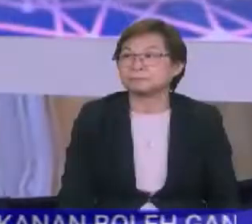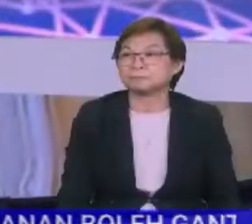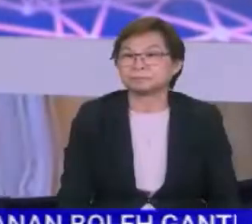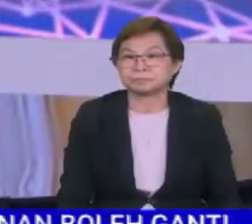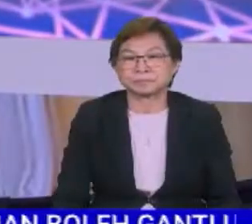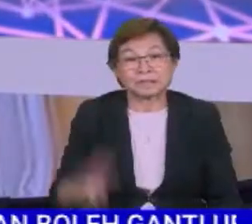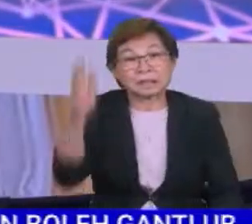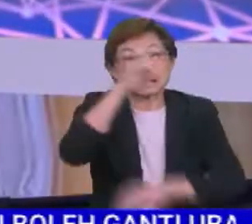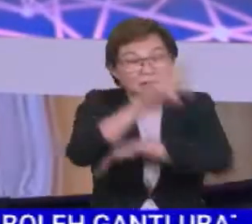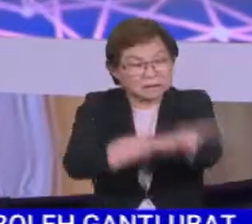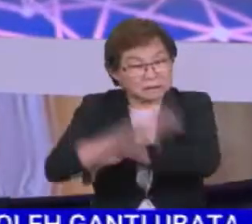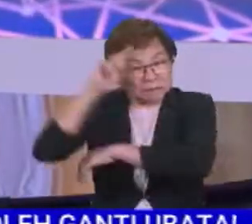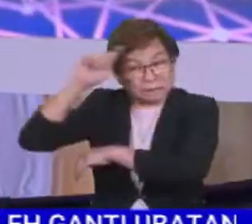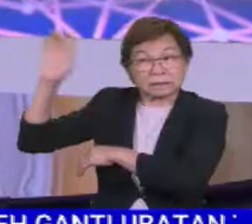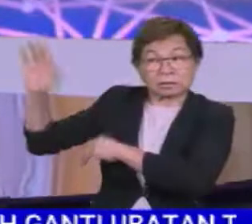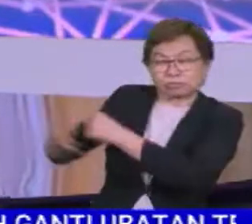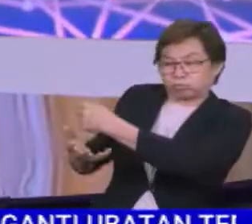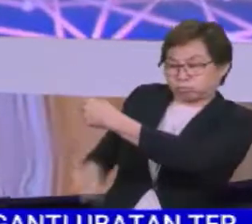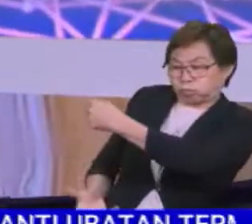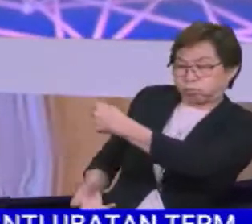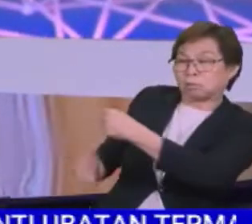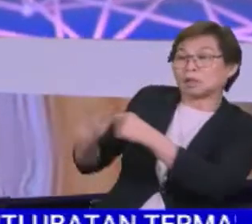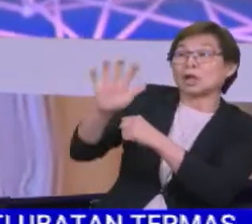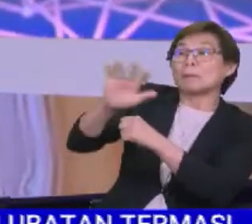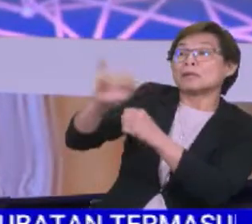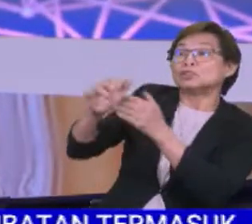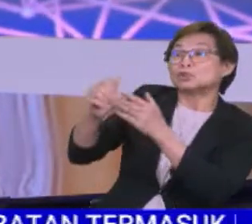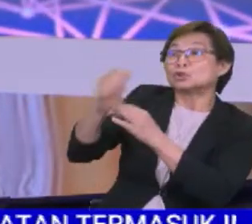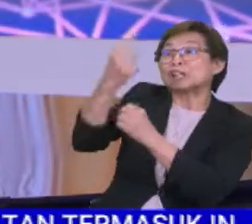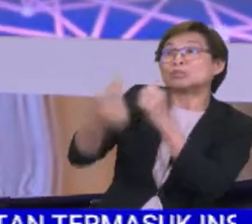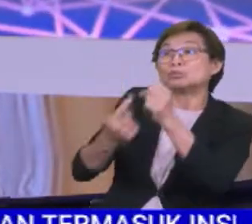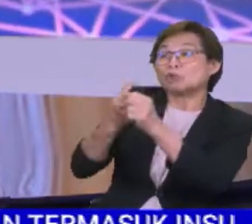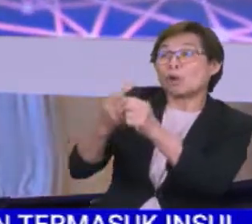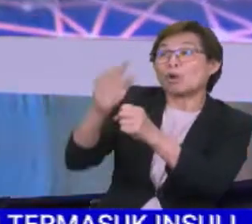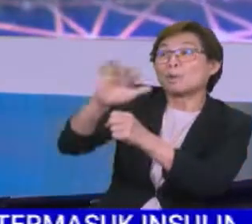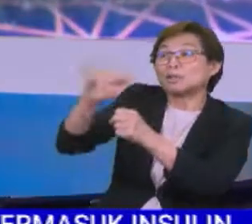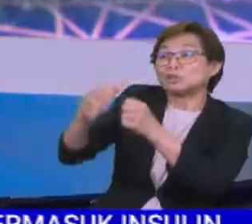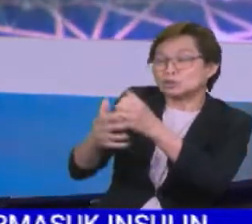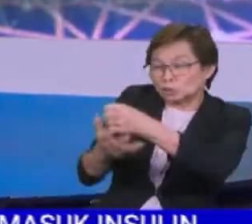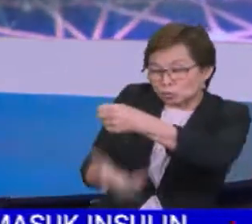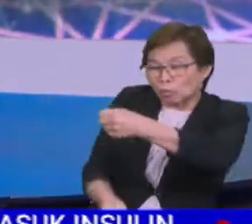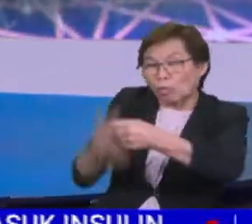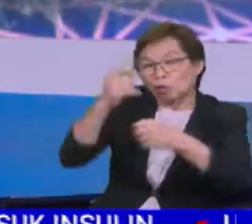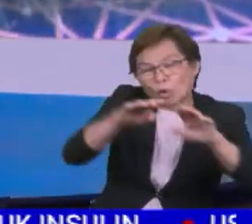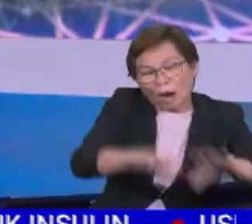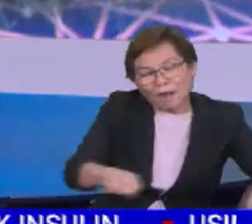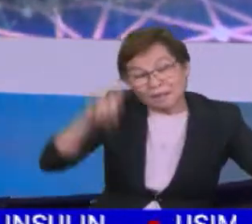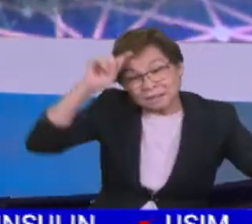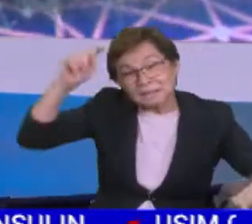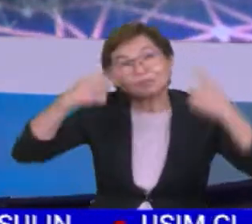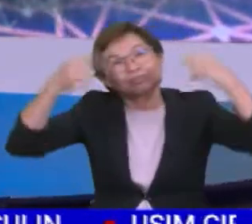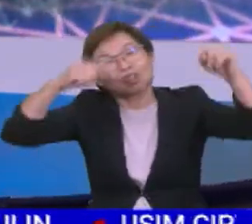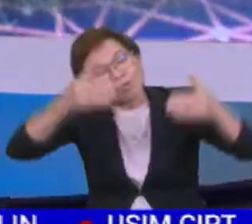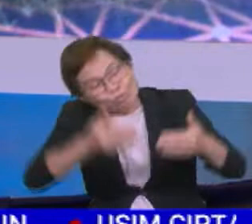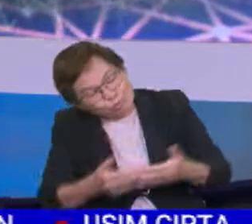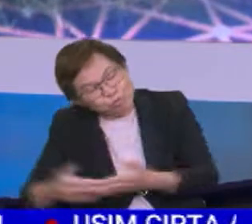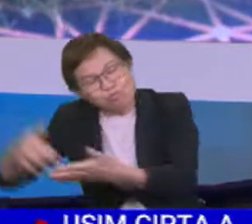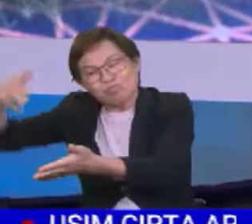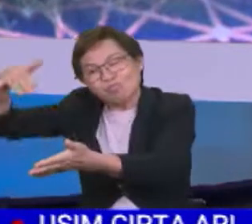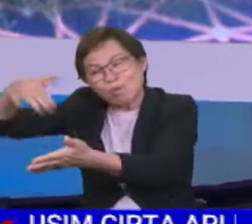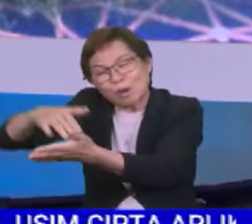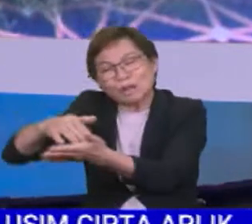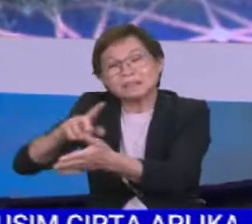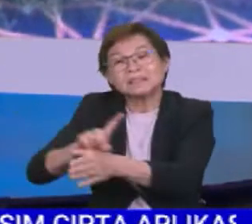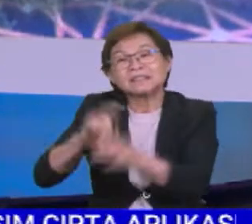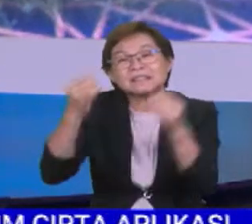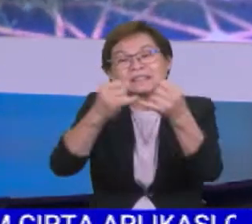kerajaan Negeri Terengganu menunjukkan 5000000 dies tahun untuk pengajian anak-anak Terengganu Cemerlang bagi melanjutkan pengajian di